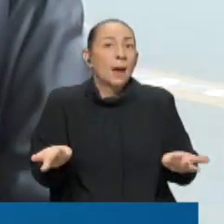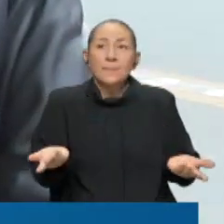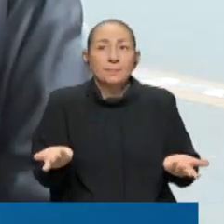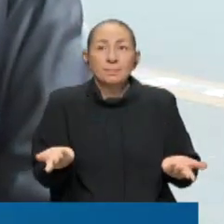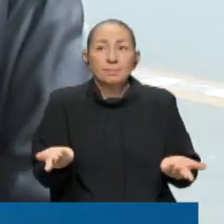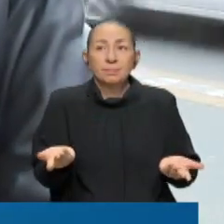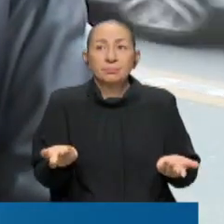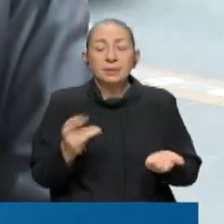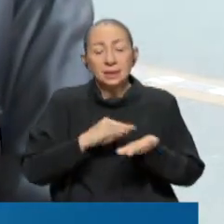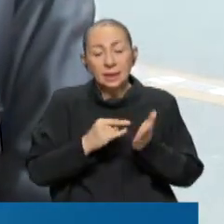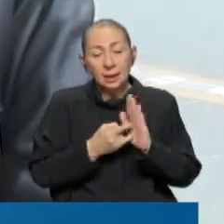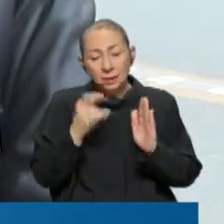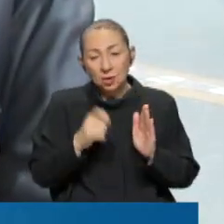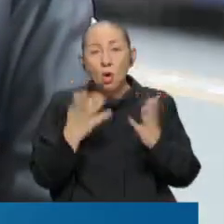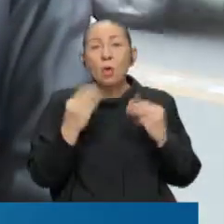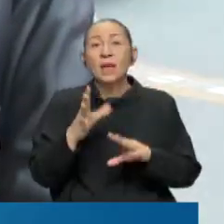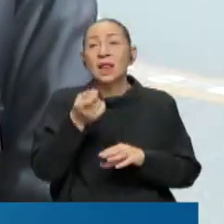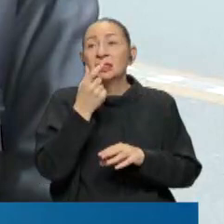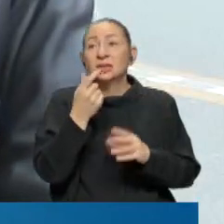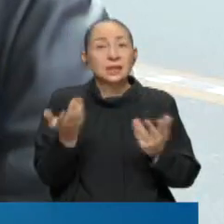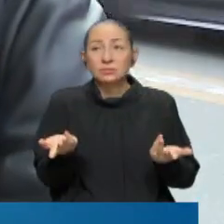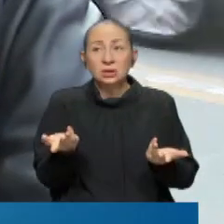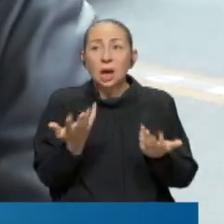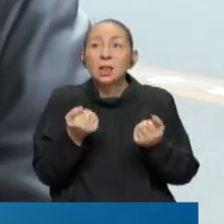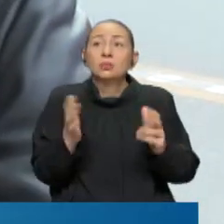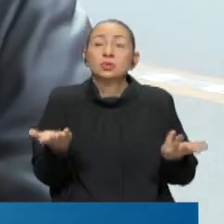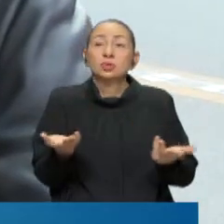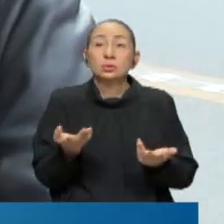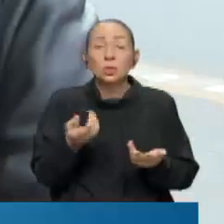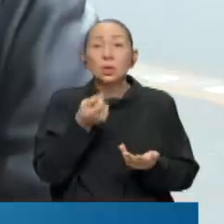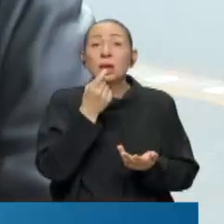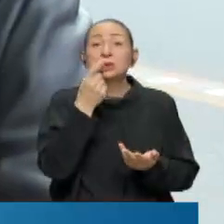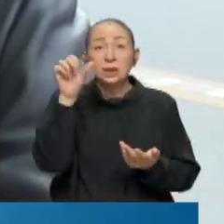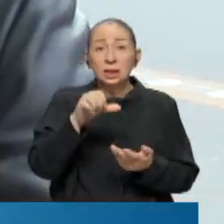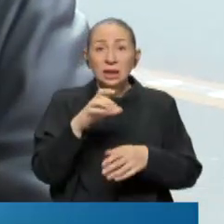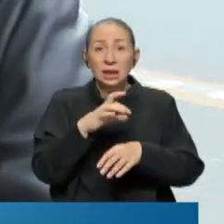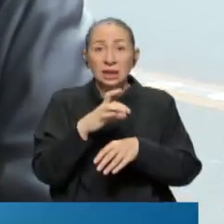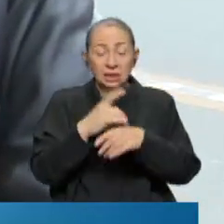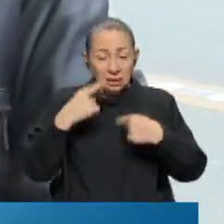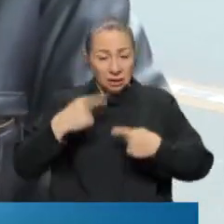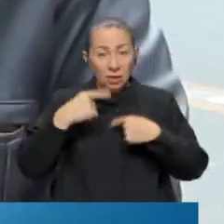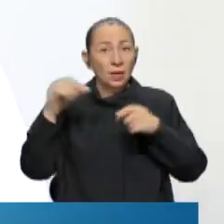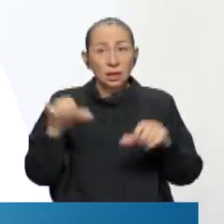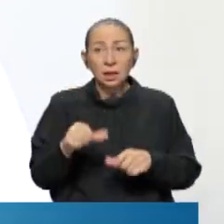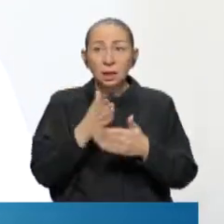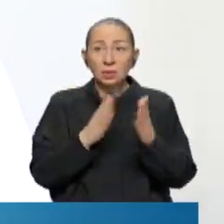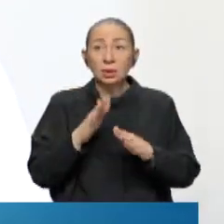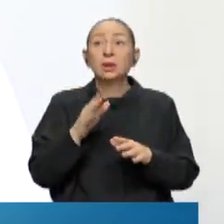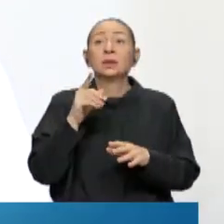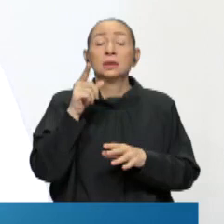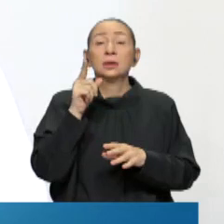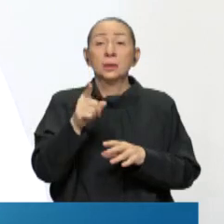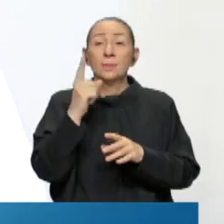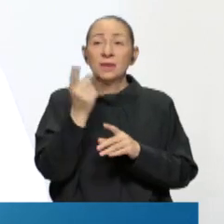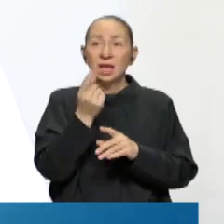yapacağız işte idare ettik olmayan ilaçlar ne yapacaksın alamıyorsun kullanamazsanız tedaviniz yarım kalıyor influence